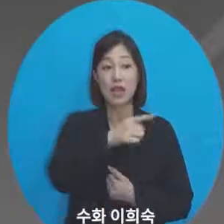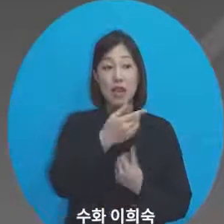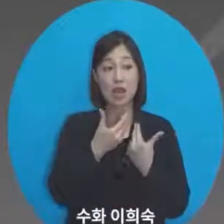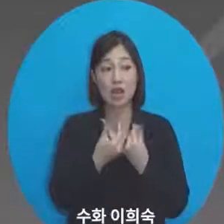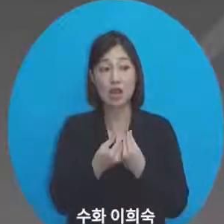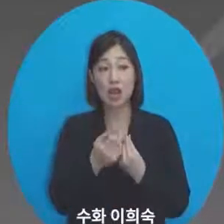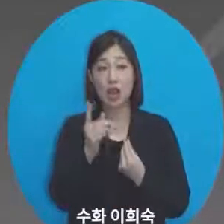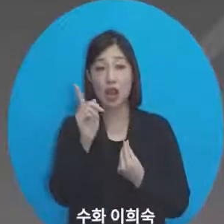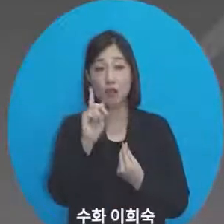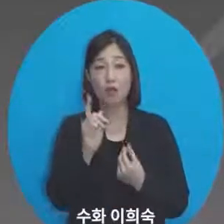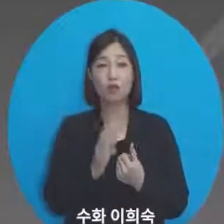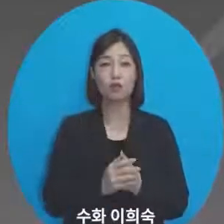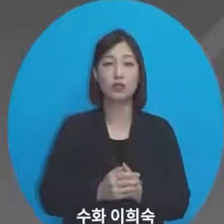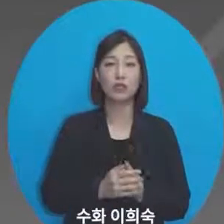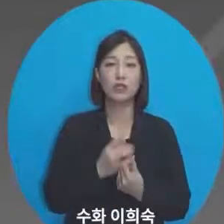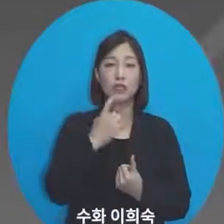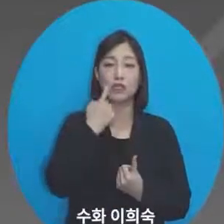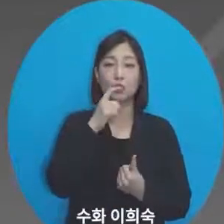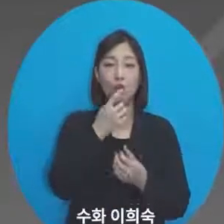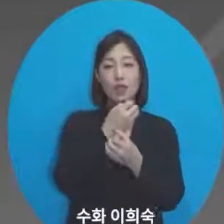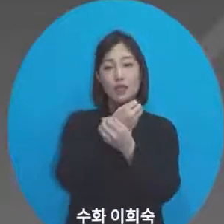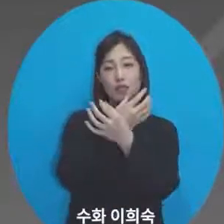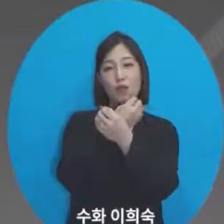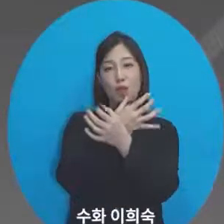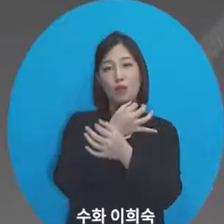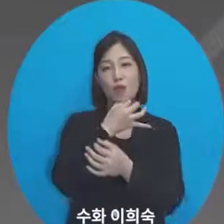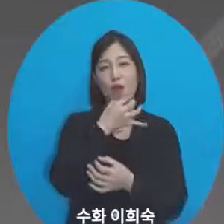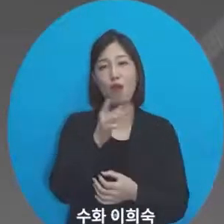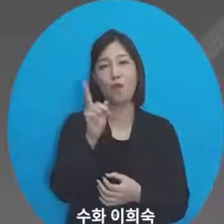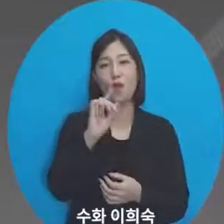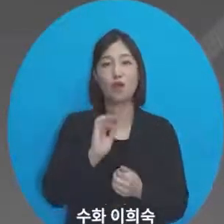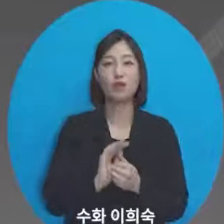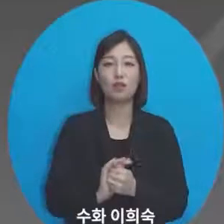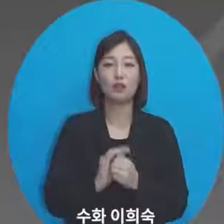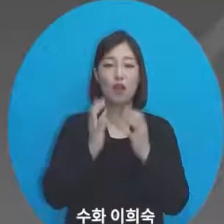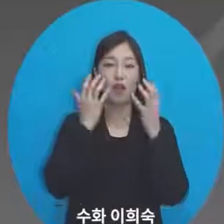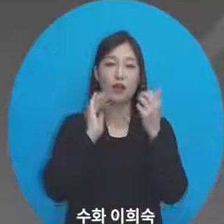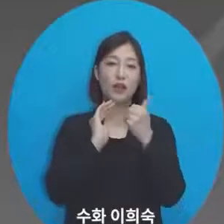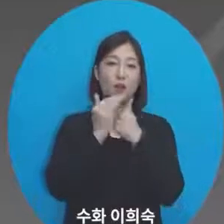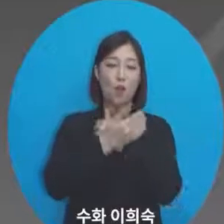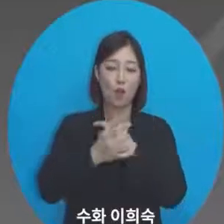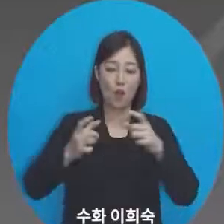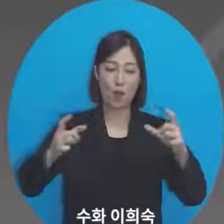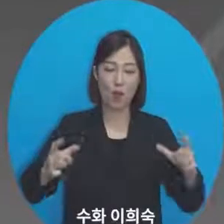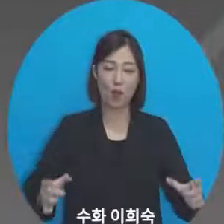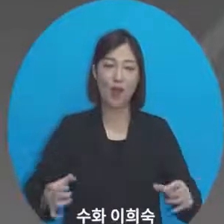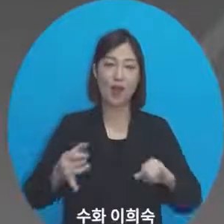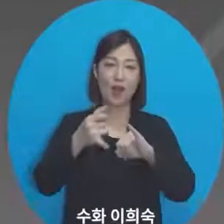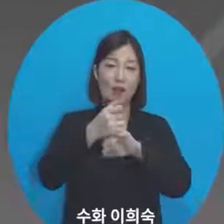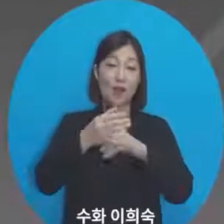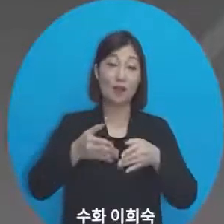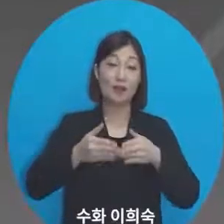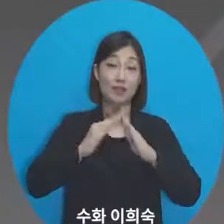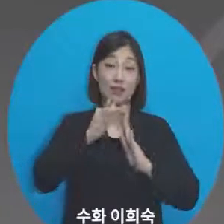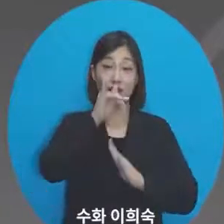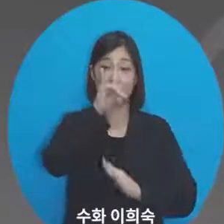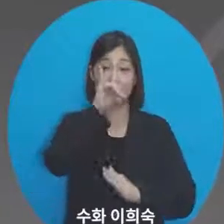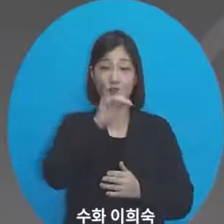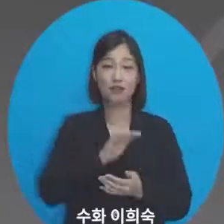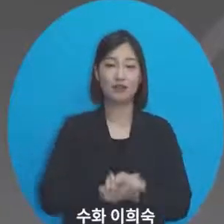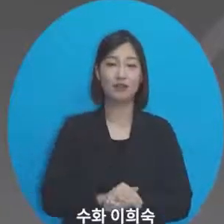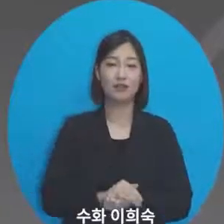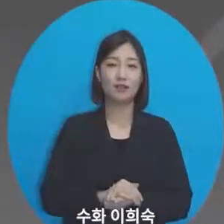사진은 흔히 노란 신호등이라고 하는데요. 어린이 보호구역에 설치를 하여서 운전자에게 이 구역이